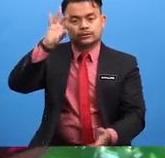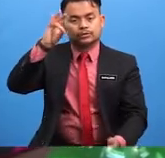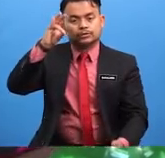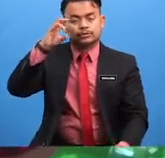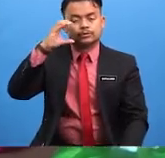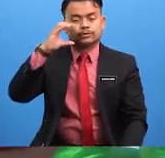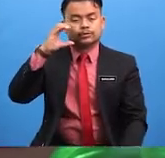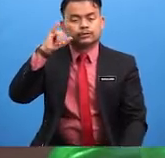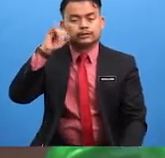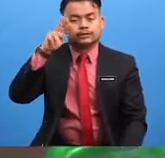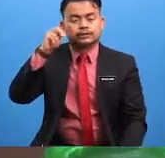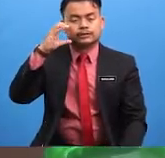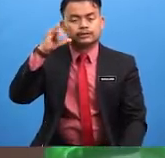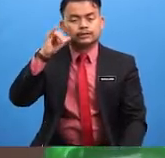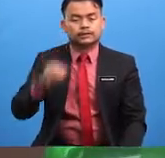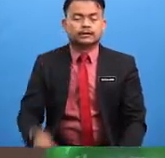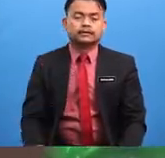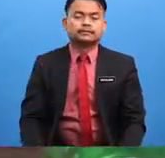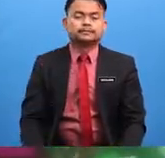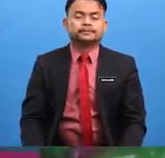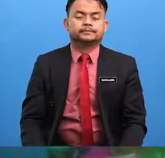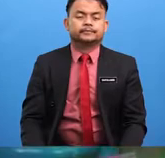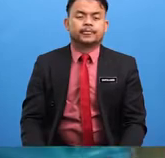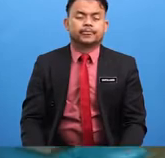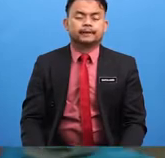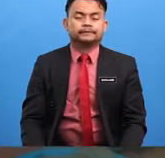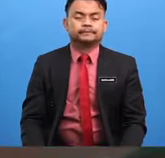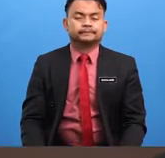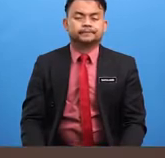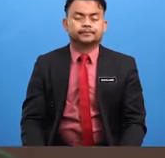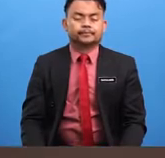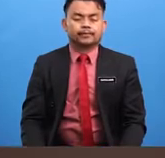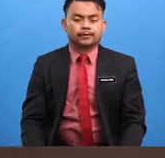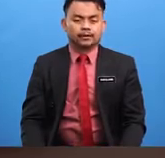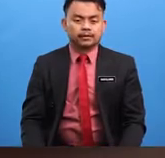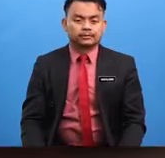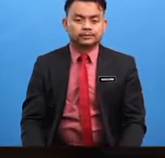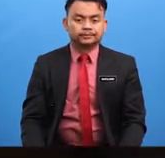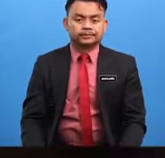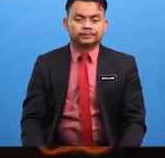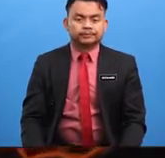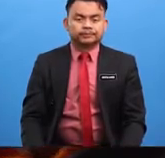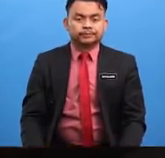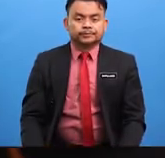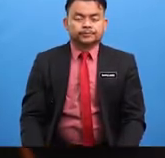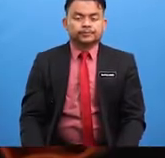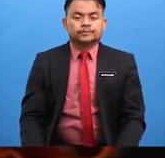Bentukkan dan gabungkan tiang rotan anyaman tersebut, kemudian lilitkan tiang dengan menggunakan rotan penganyam yang lembut.